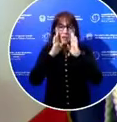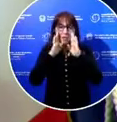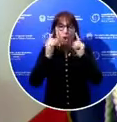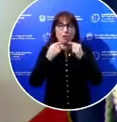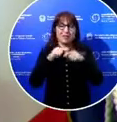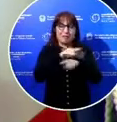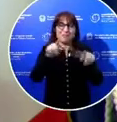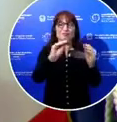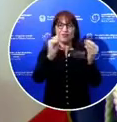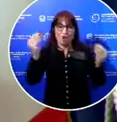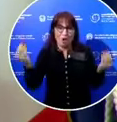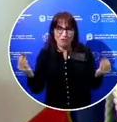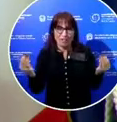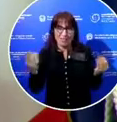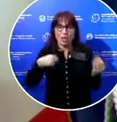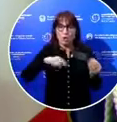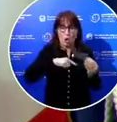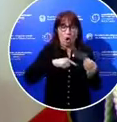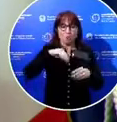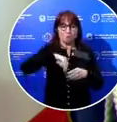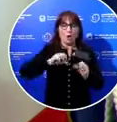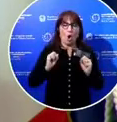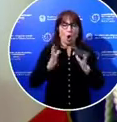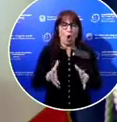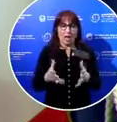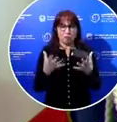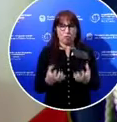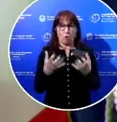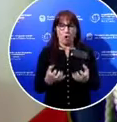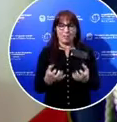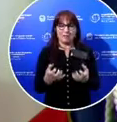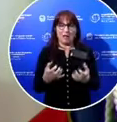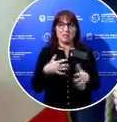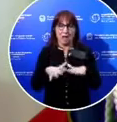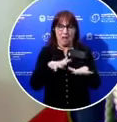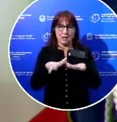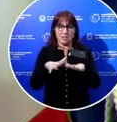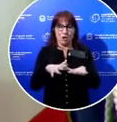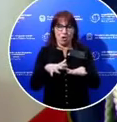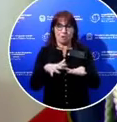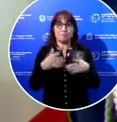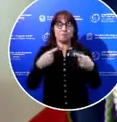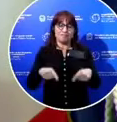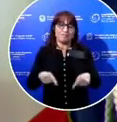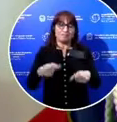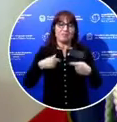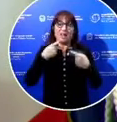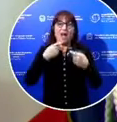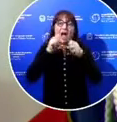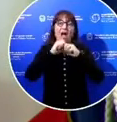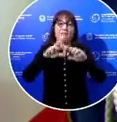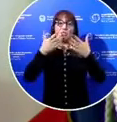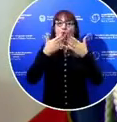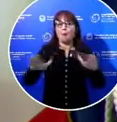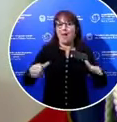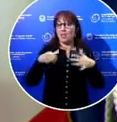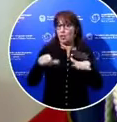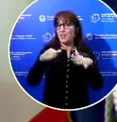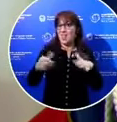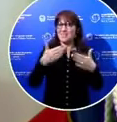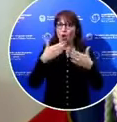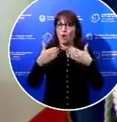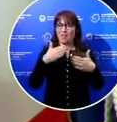giovani e con il coraggio della responsabilità e della concretezza delle azioni. Dichiaro quindi formalmente aperta la sesta conferenza nazionale